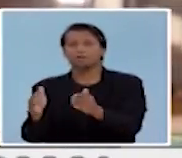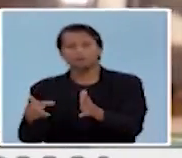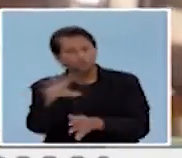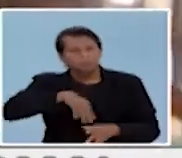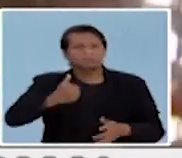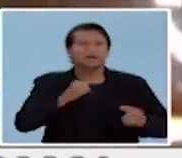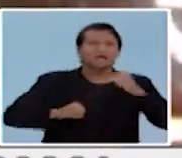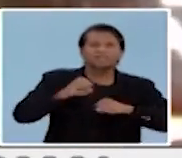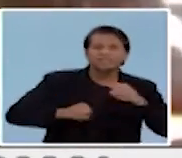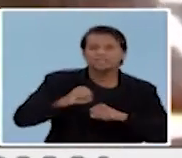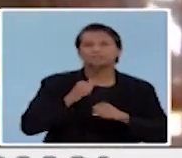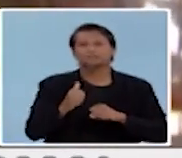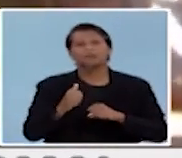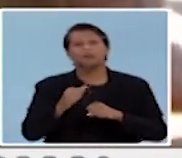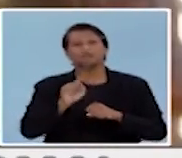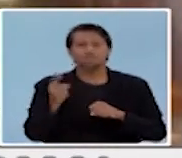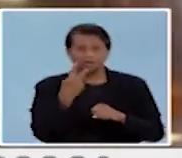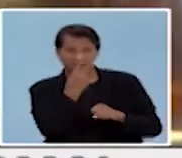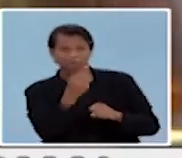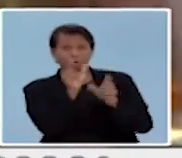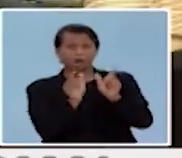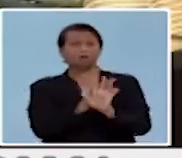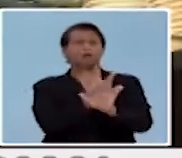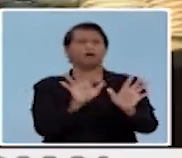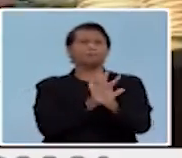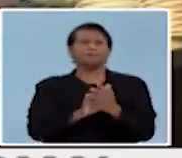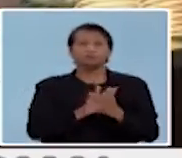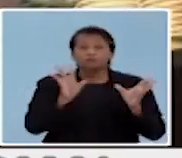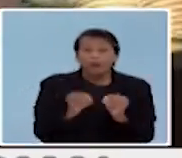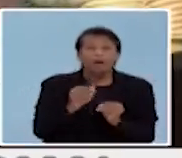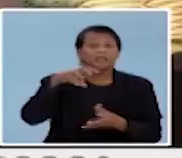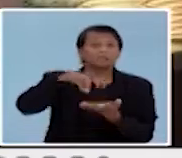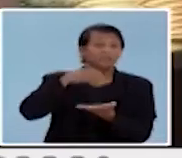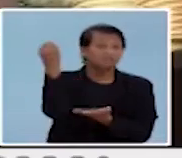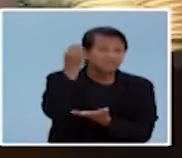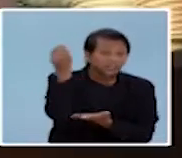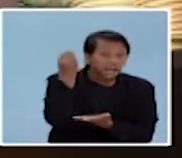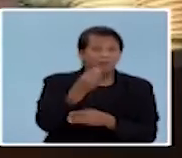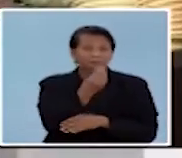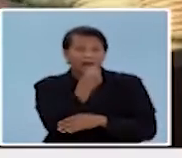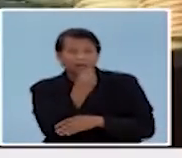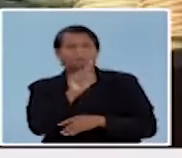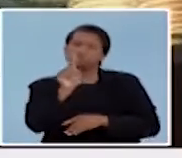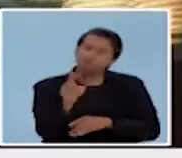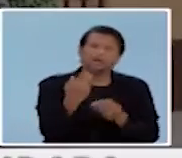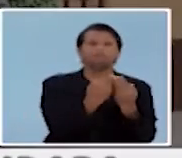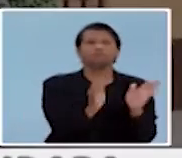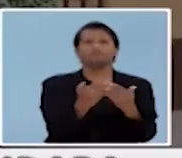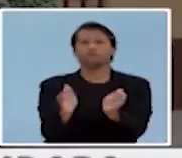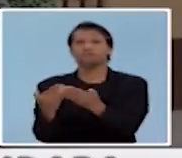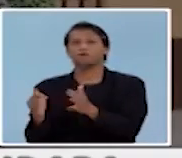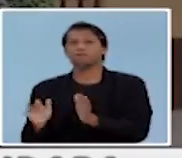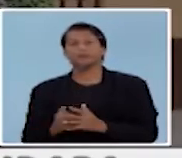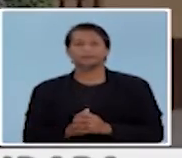di pusat kota pun sudah mulai ramai sejumlah tempat wisata dan juga restoran sudah mulai bisa beroperasi kembali bahkan